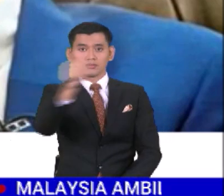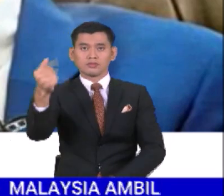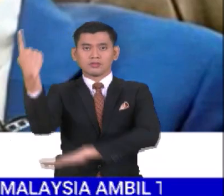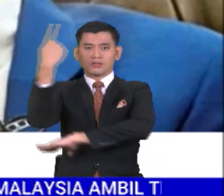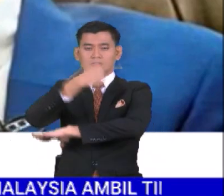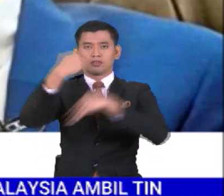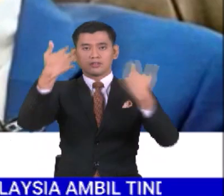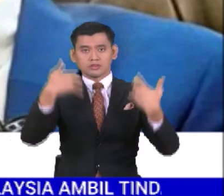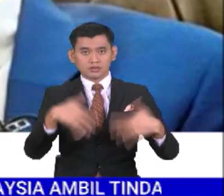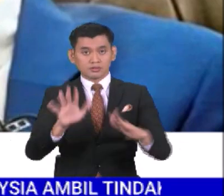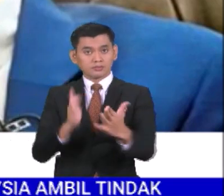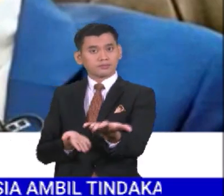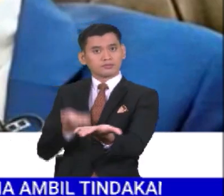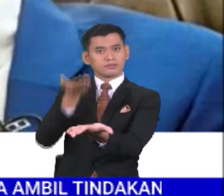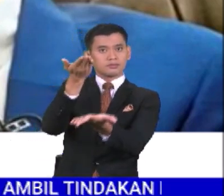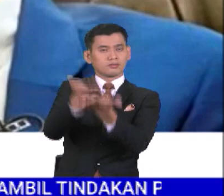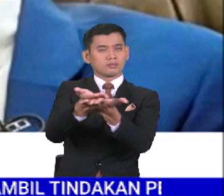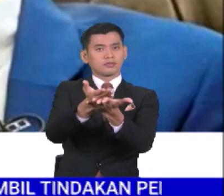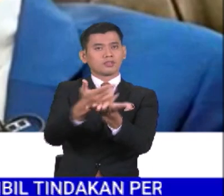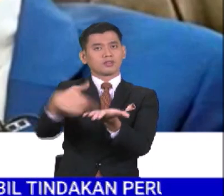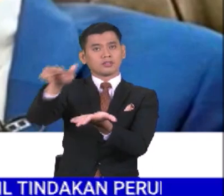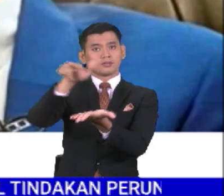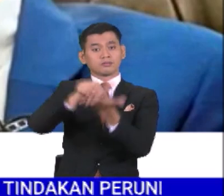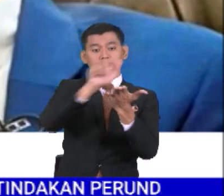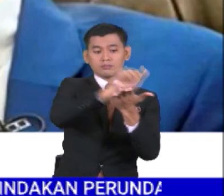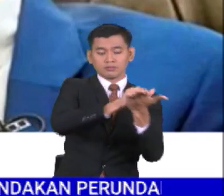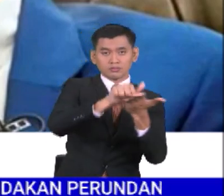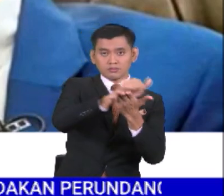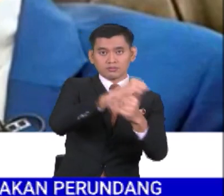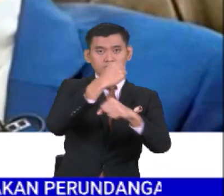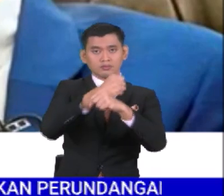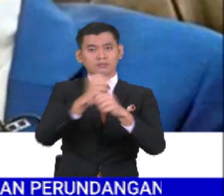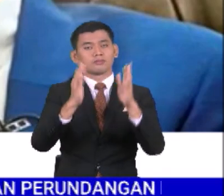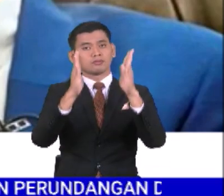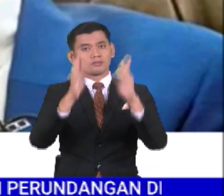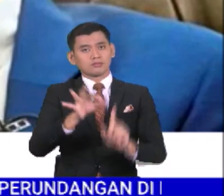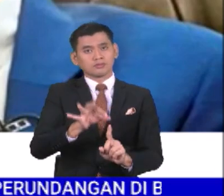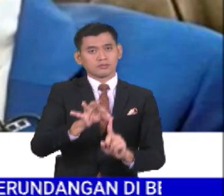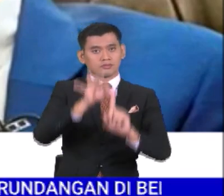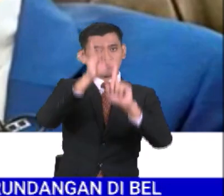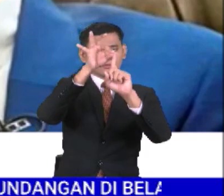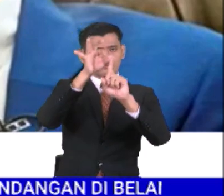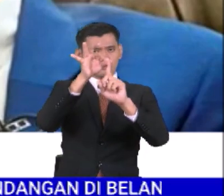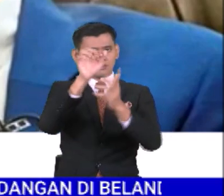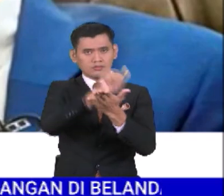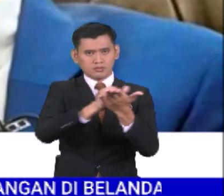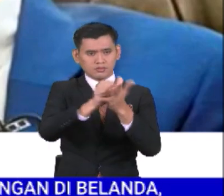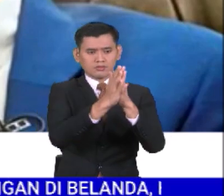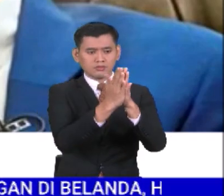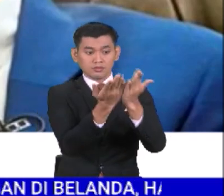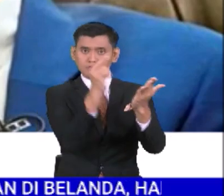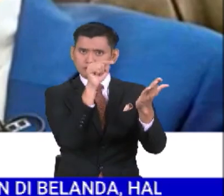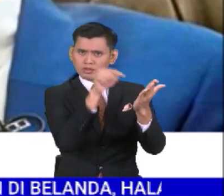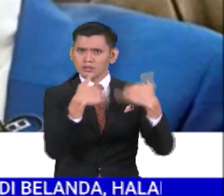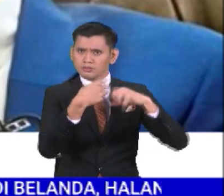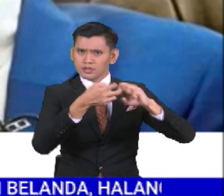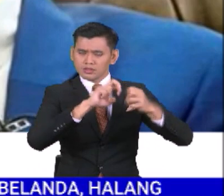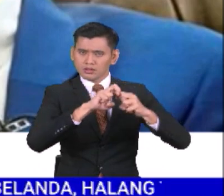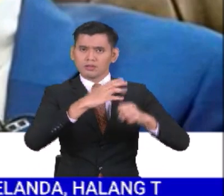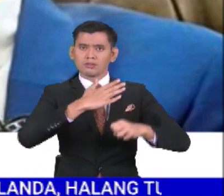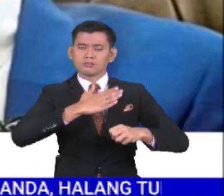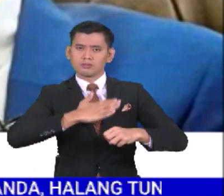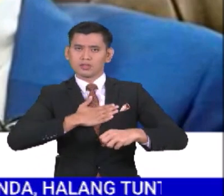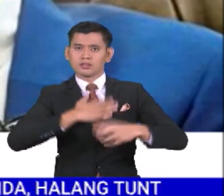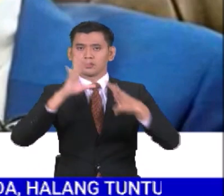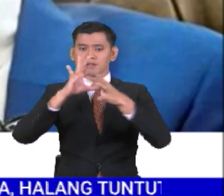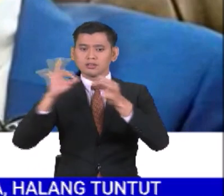telah dibentangkan laporan siasatan pasukan petugas khas siasatan ke atas dakwaan-dakwaan dalam buku bertajuk My Story